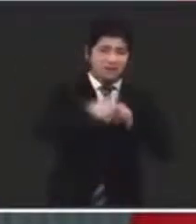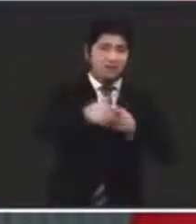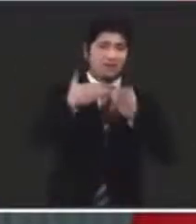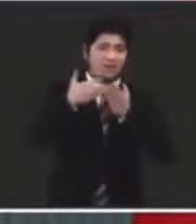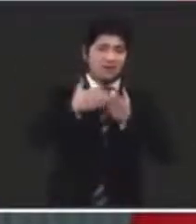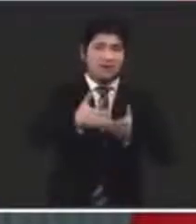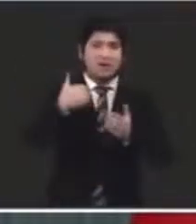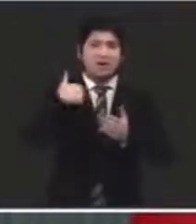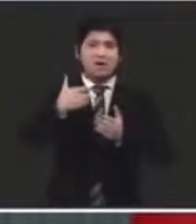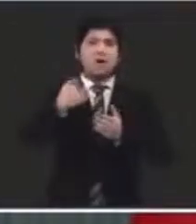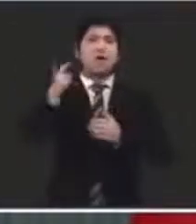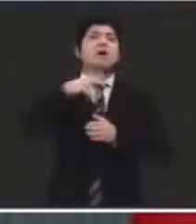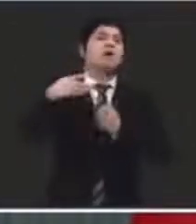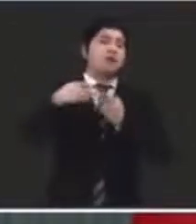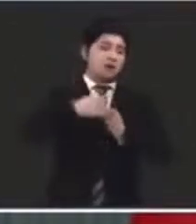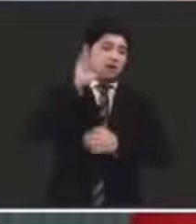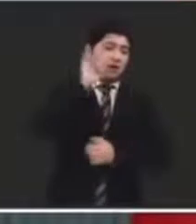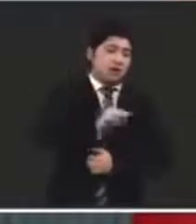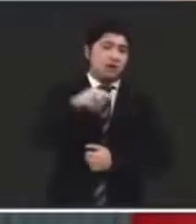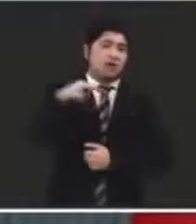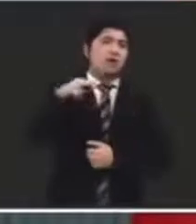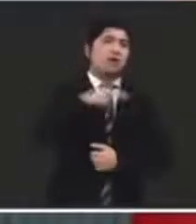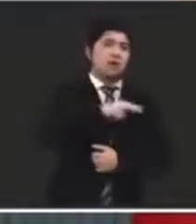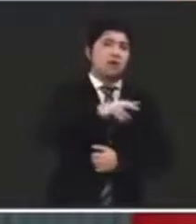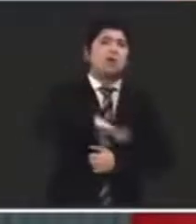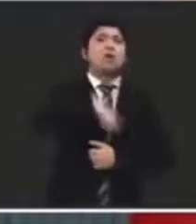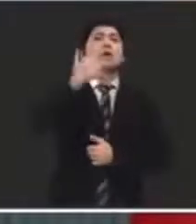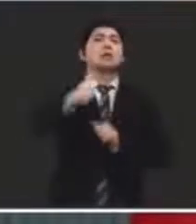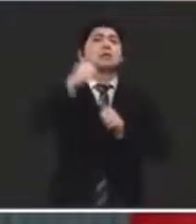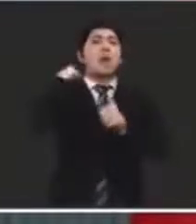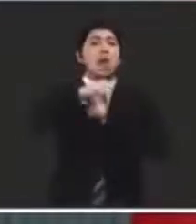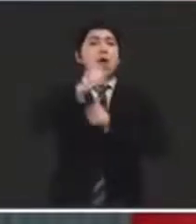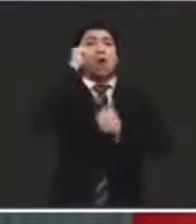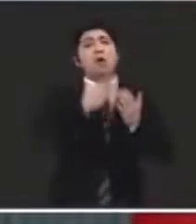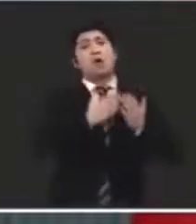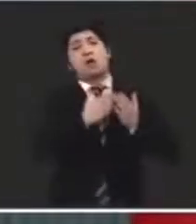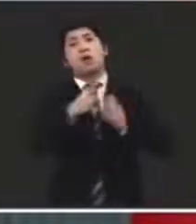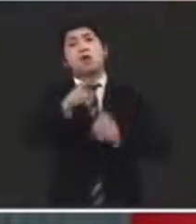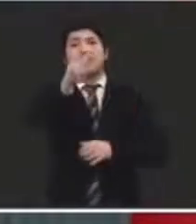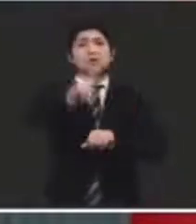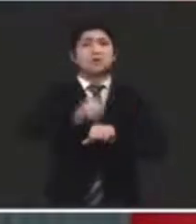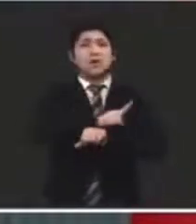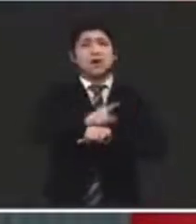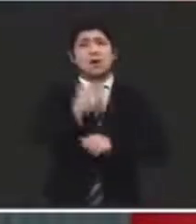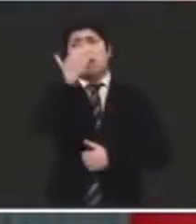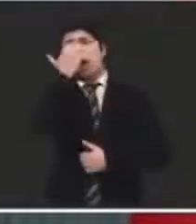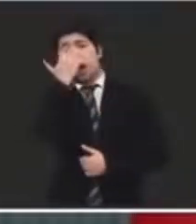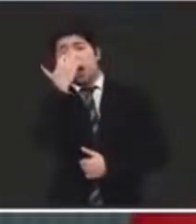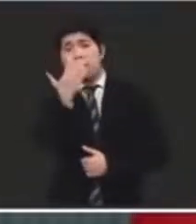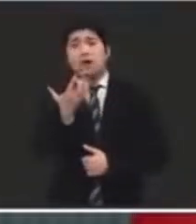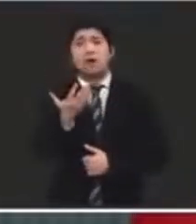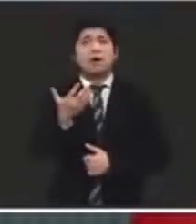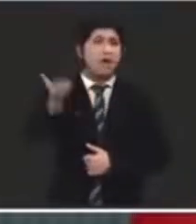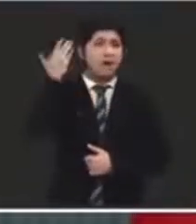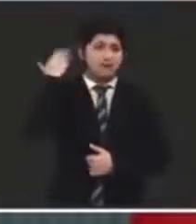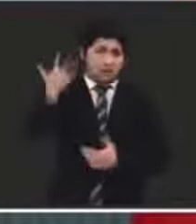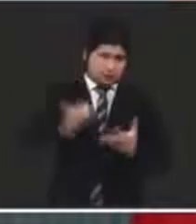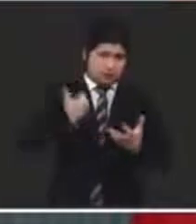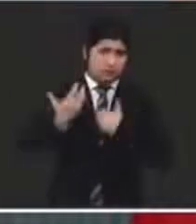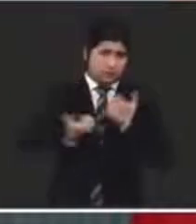bizi boşaltacak Ondan sonra tekrar dönecek 24 saat yine bekle bu günleri